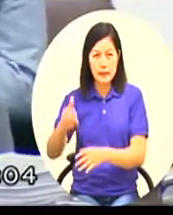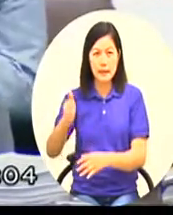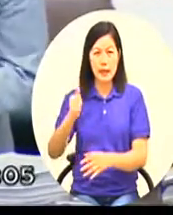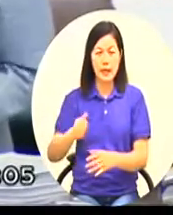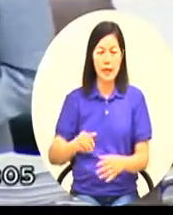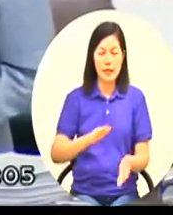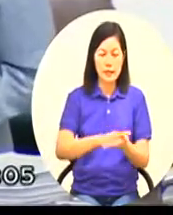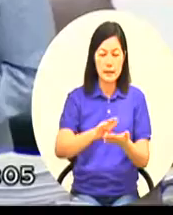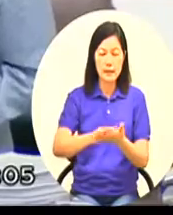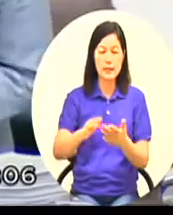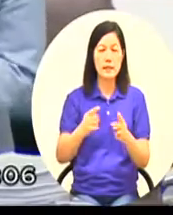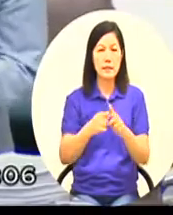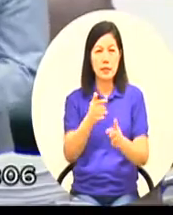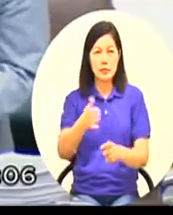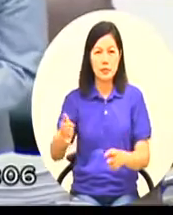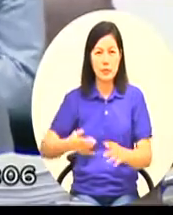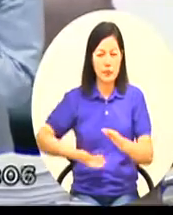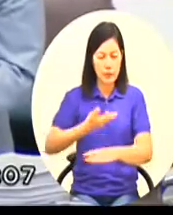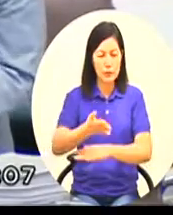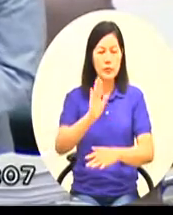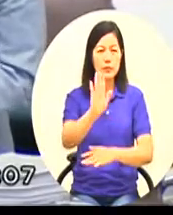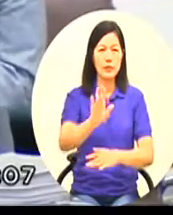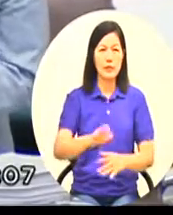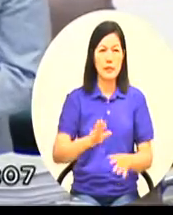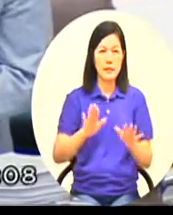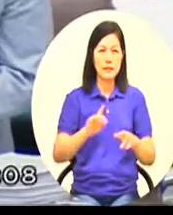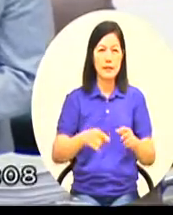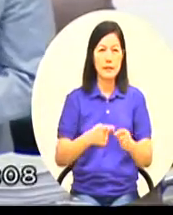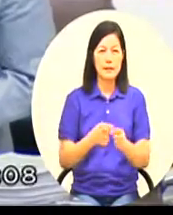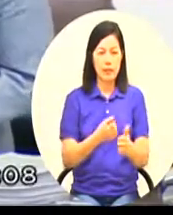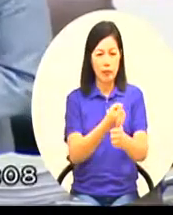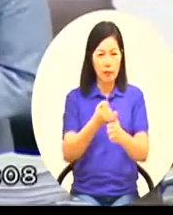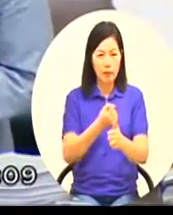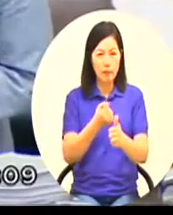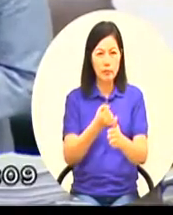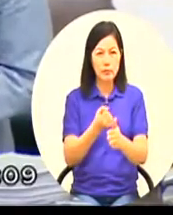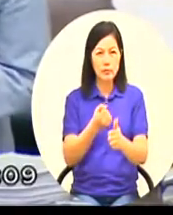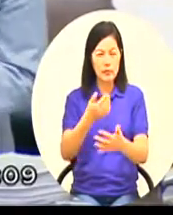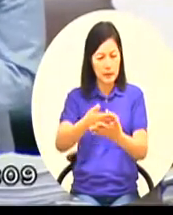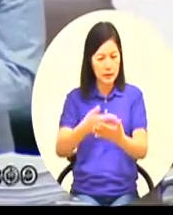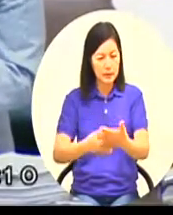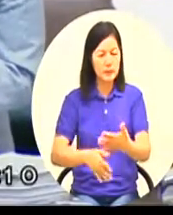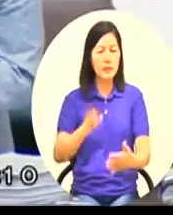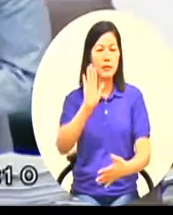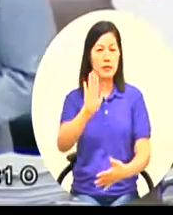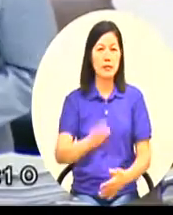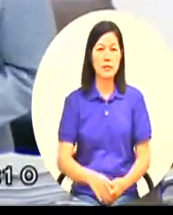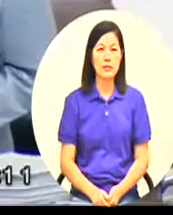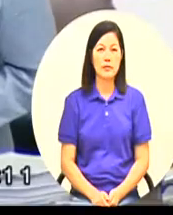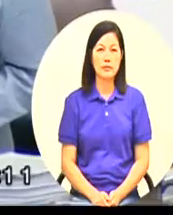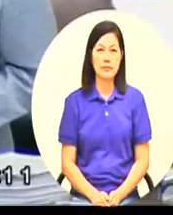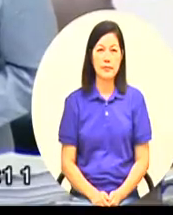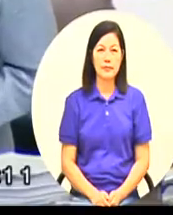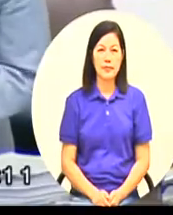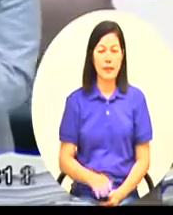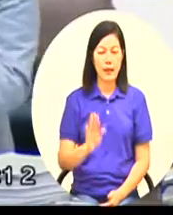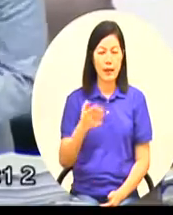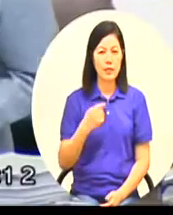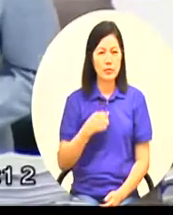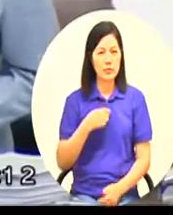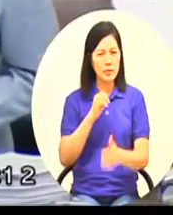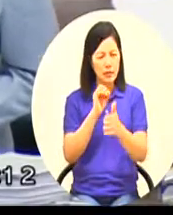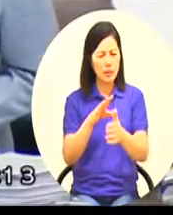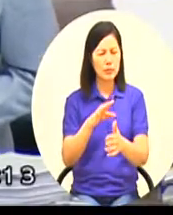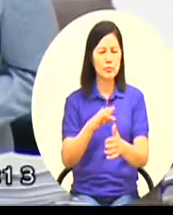员，都很用心的，所以我们今年能够控制在这样子的疫情里面。可是我想讲的是，我们